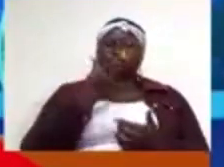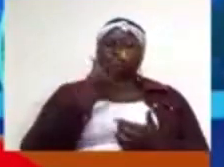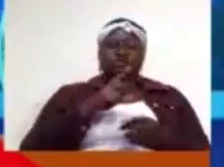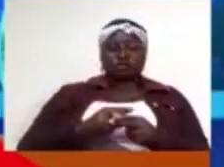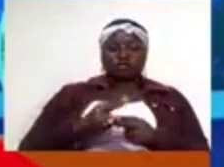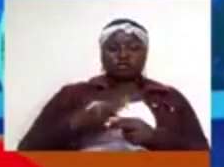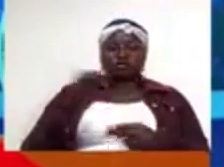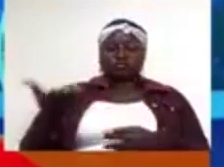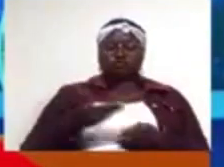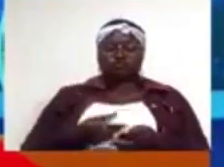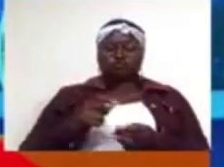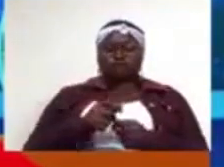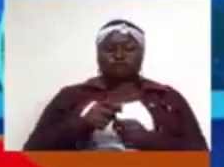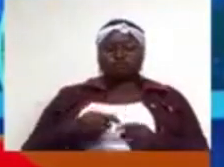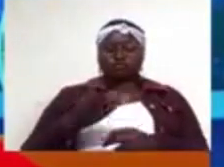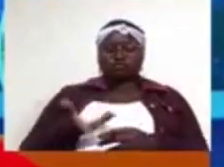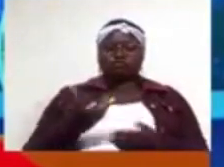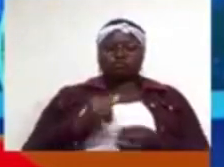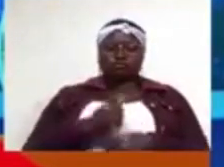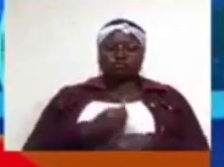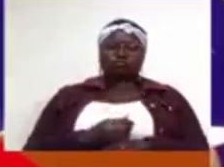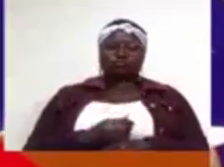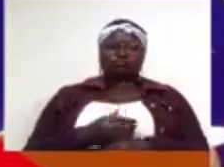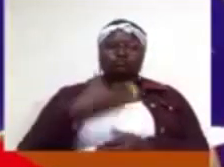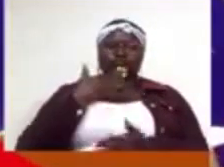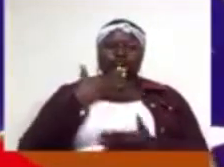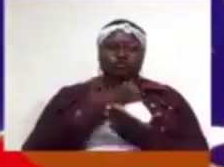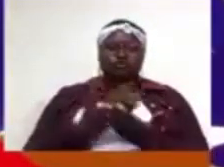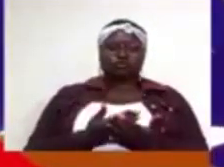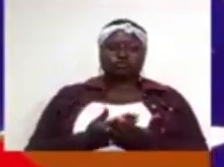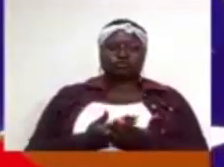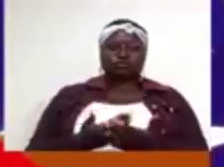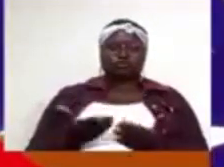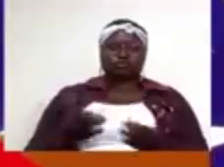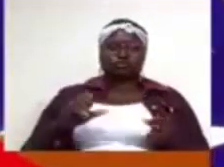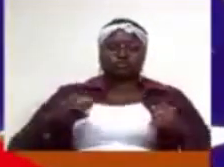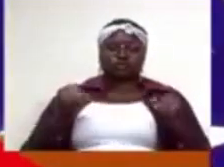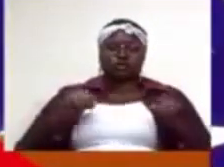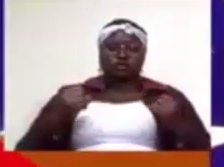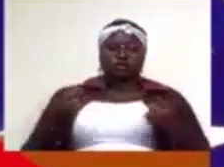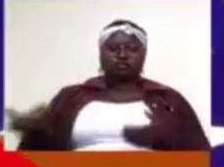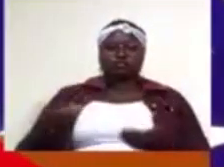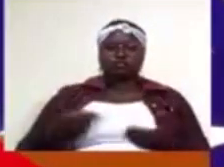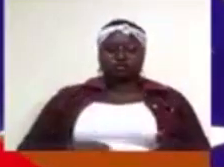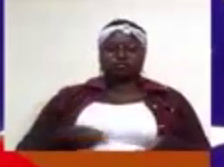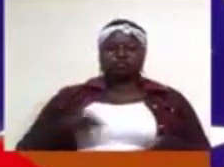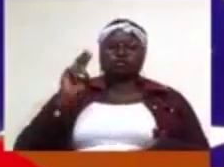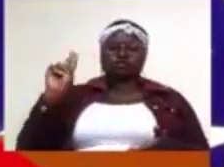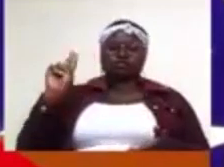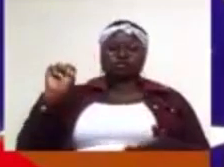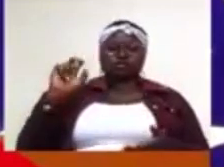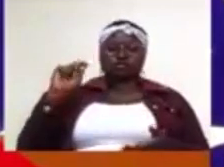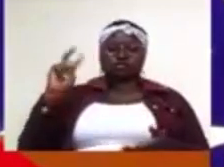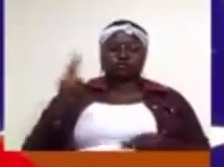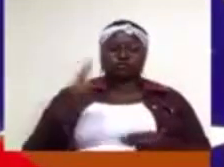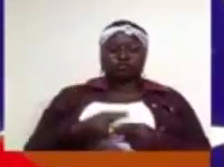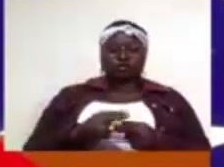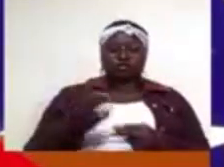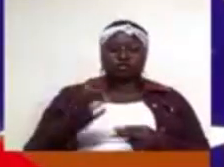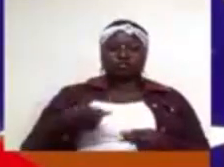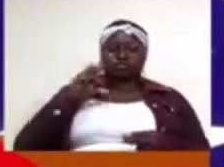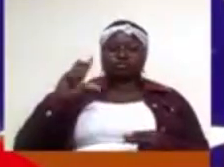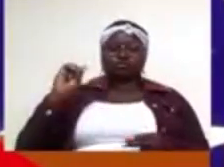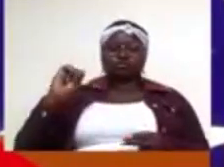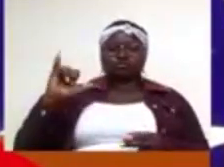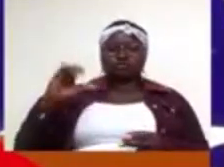umite ku na nikii wikaga niguo kumenya makiria. Thank you muno ni gikeno kinene gukorwo Utana TV. Ama ito jita